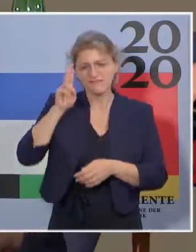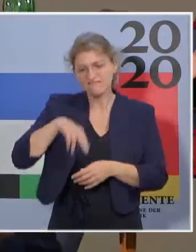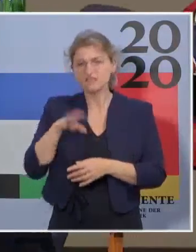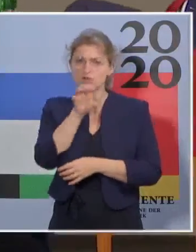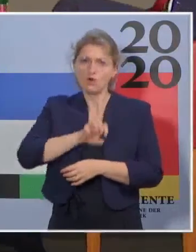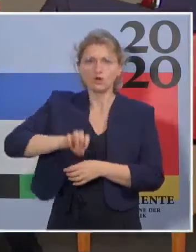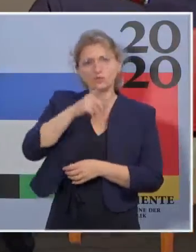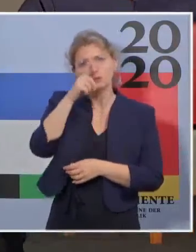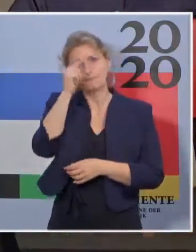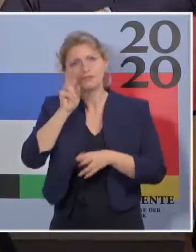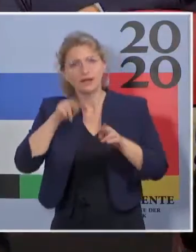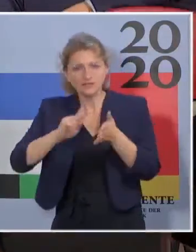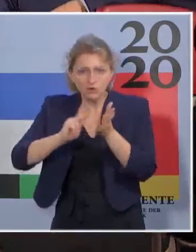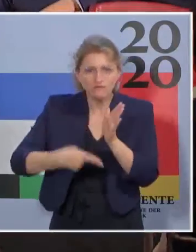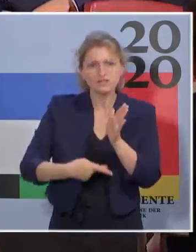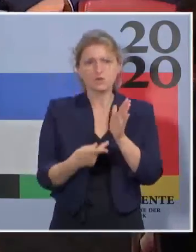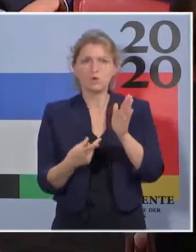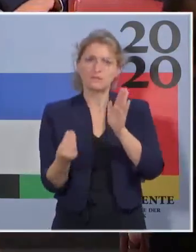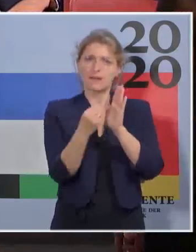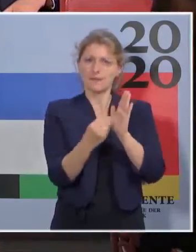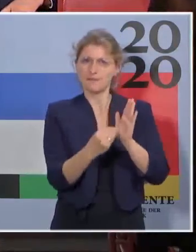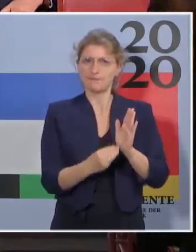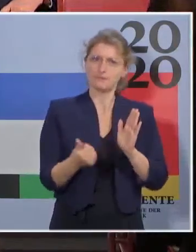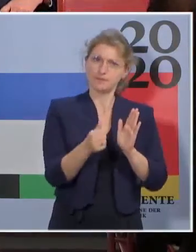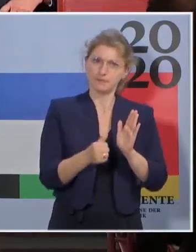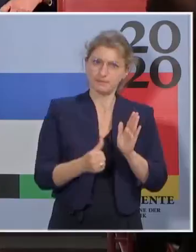Europäische Menschenrechtskonvention im Verfassungsrang